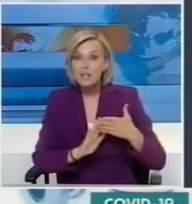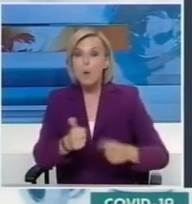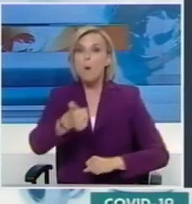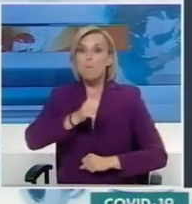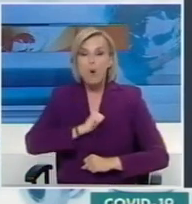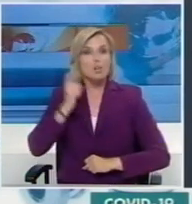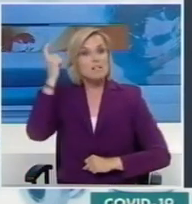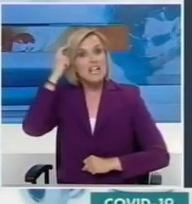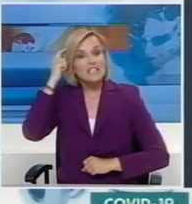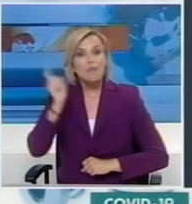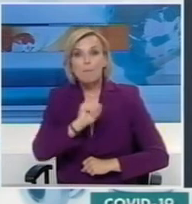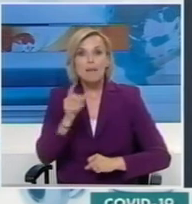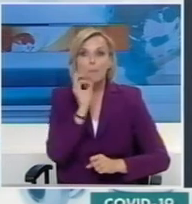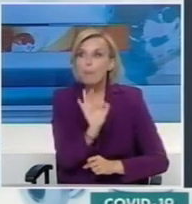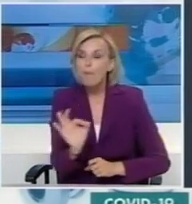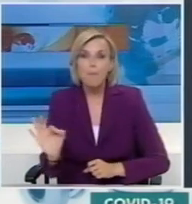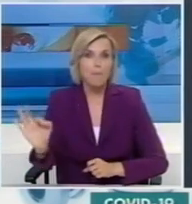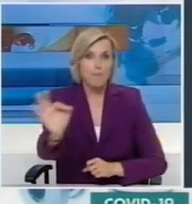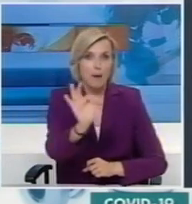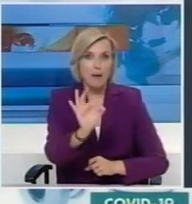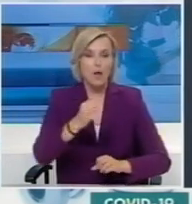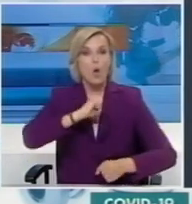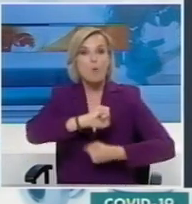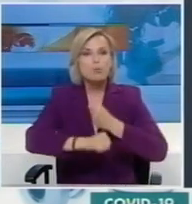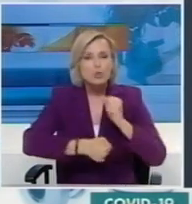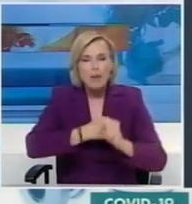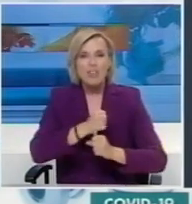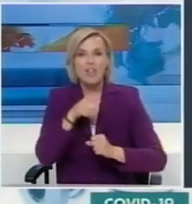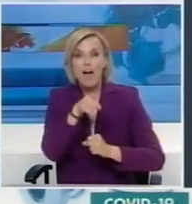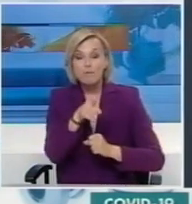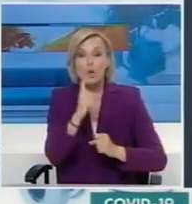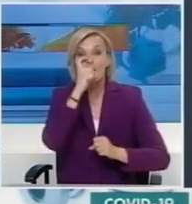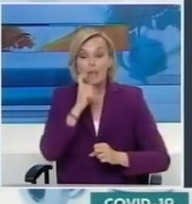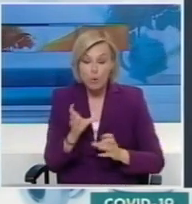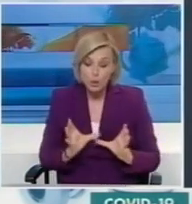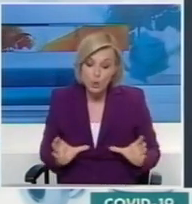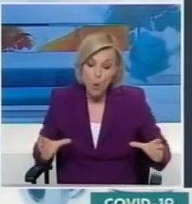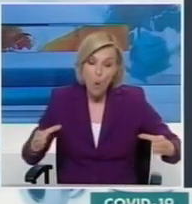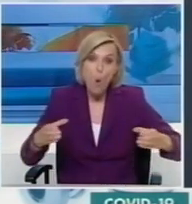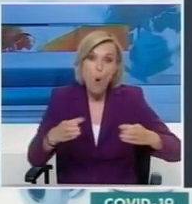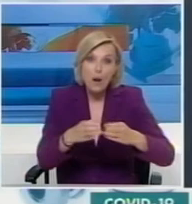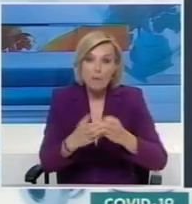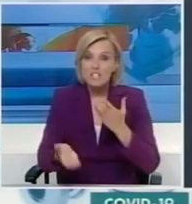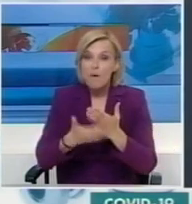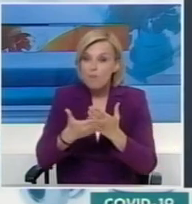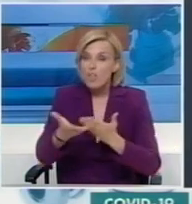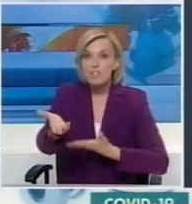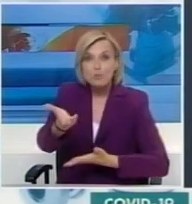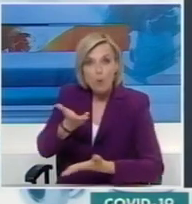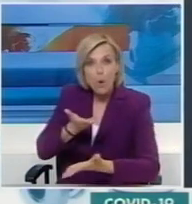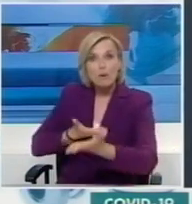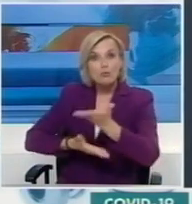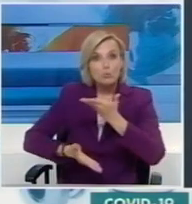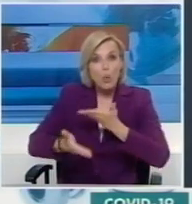στην αποφυγή της διασποράς του ιού. Σε αυτή την κοινή προσπάθεια είναι χρέος όλων μας να συμβάλλουμε από κοινού με υψηλό αίσθημα ευθύνης,